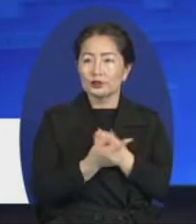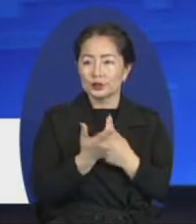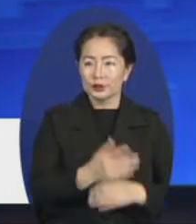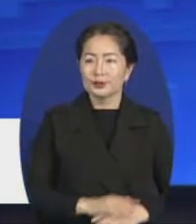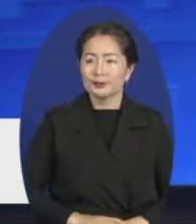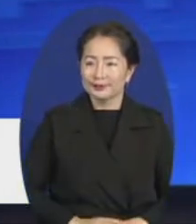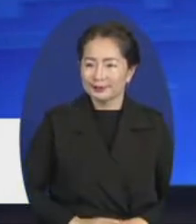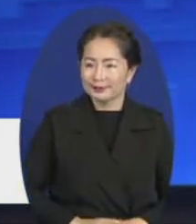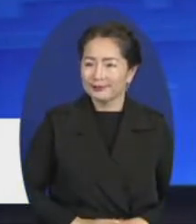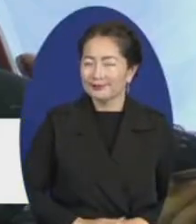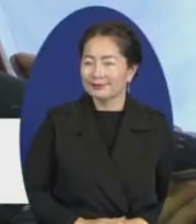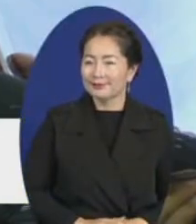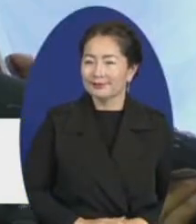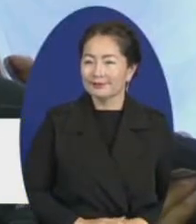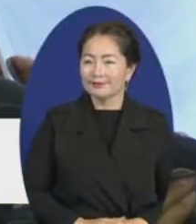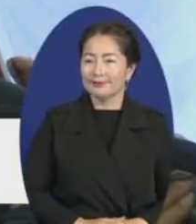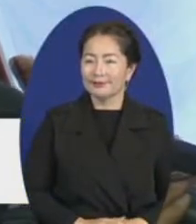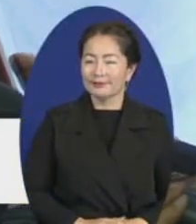байна.